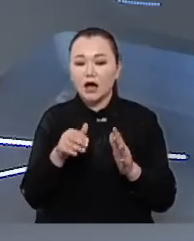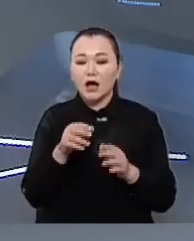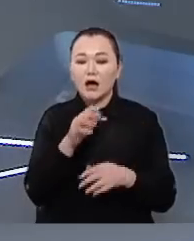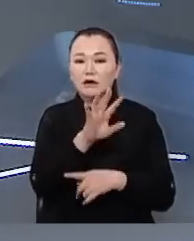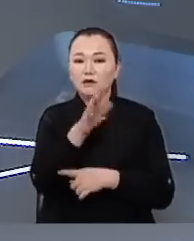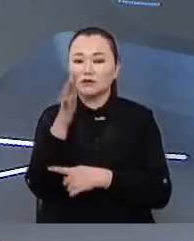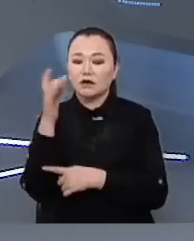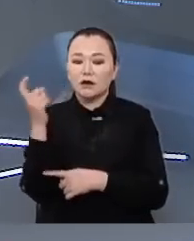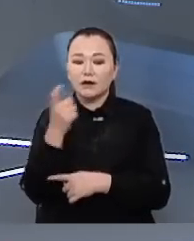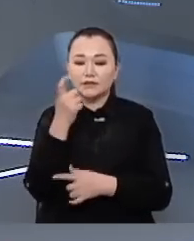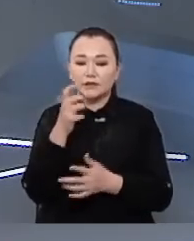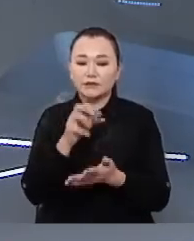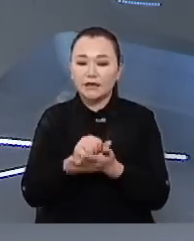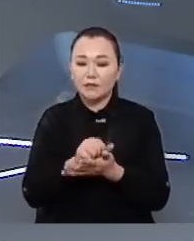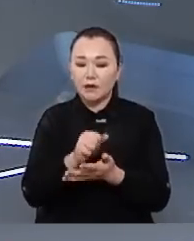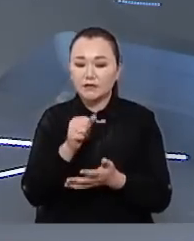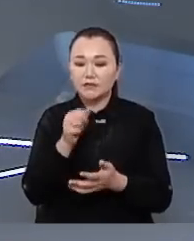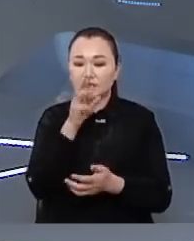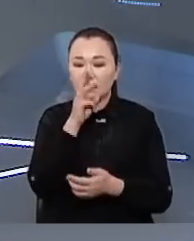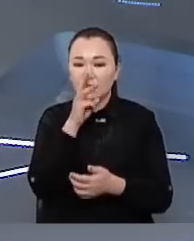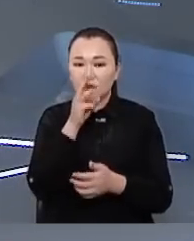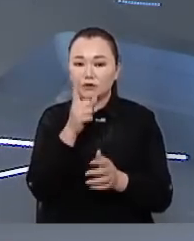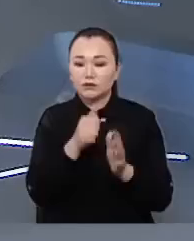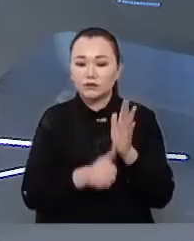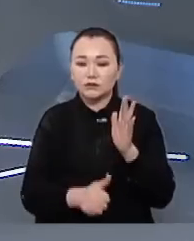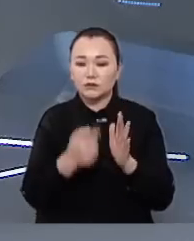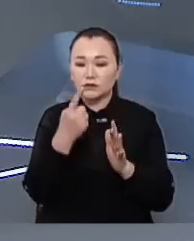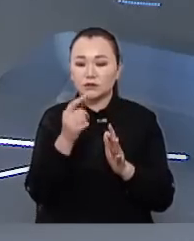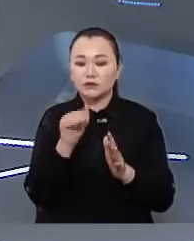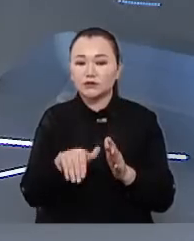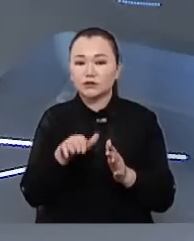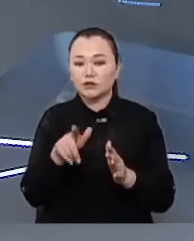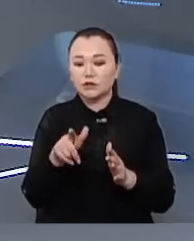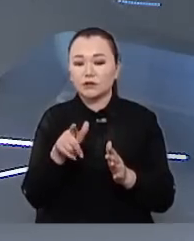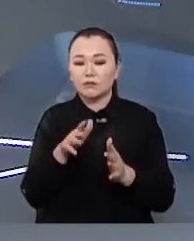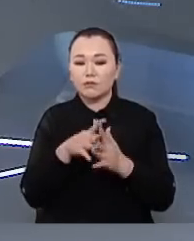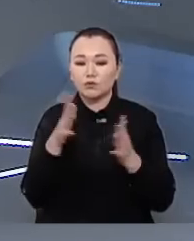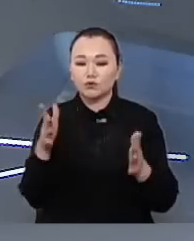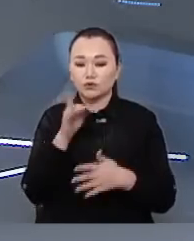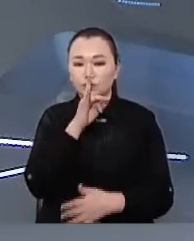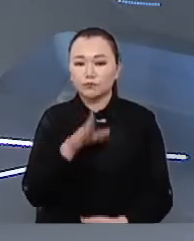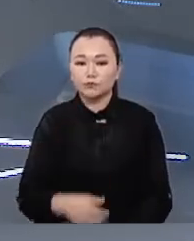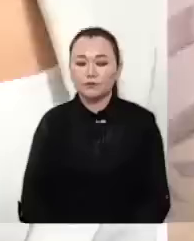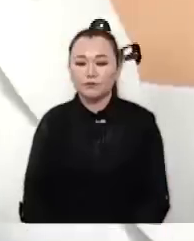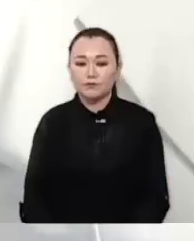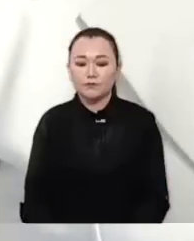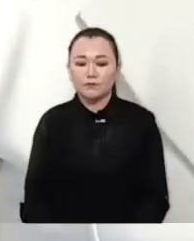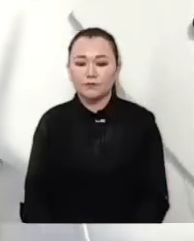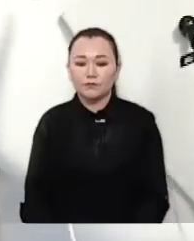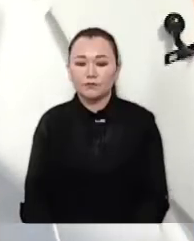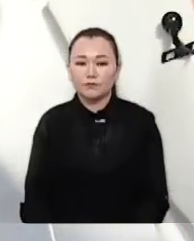орман шаруашылығымен айналысатындардың жалақысы 161 мың теңгеден аспайды.